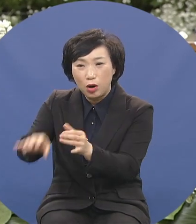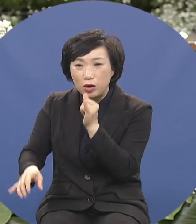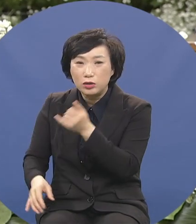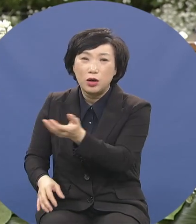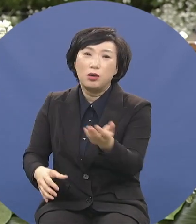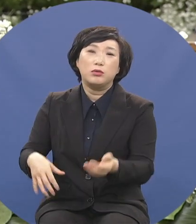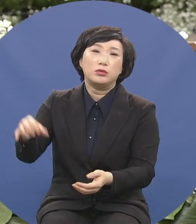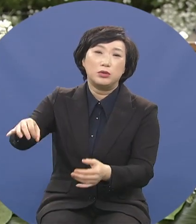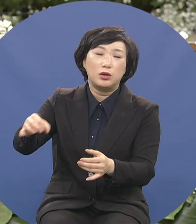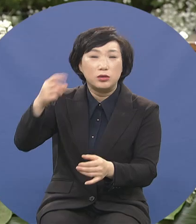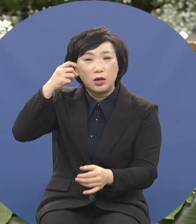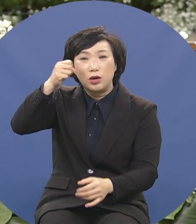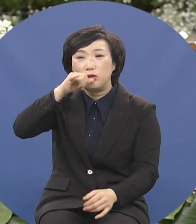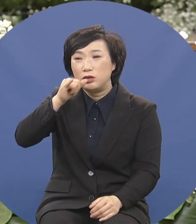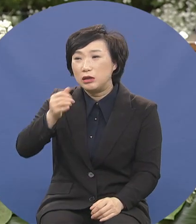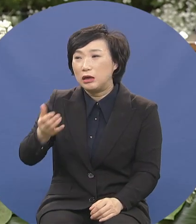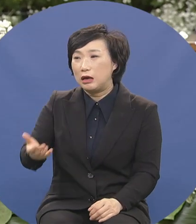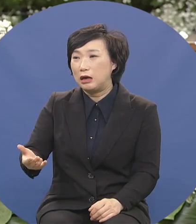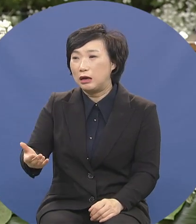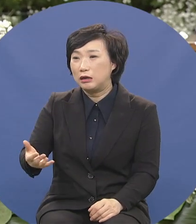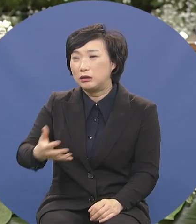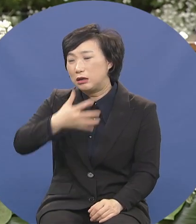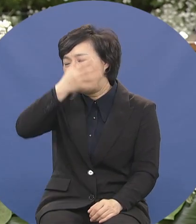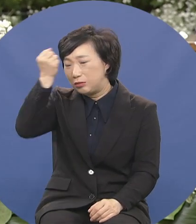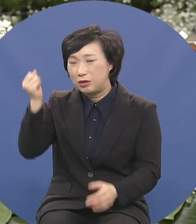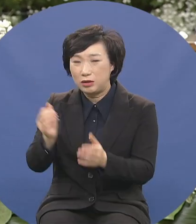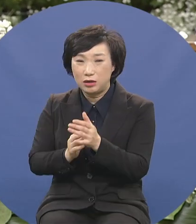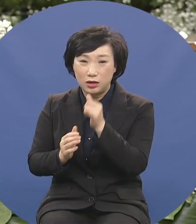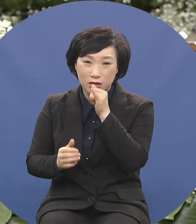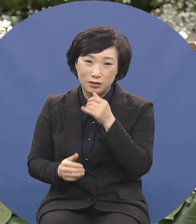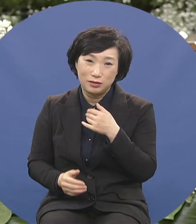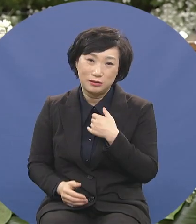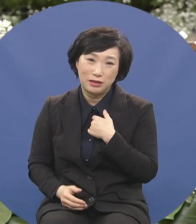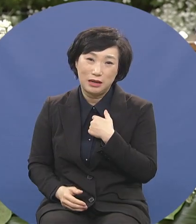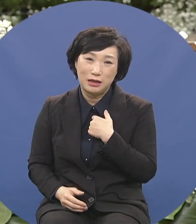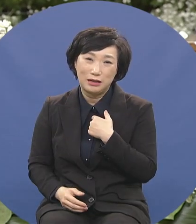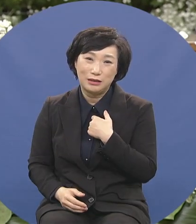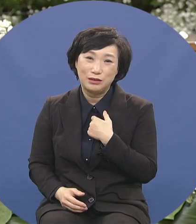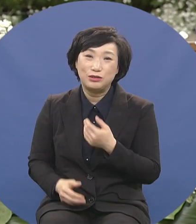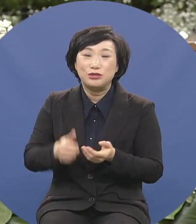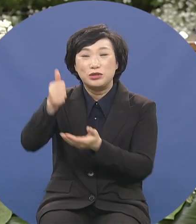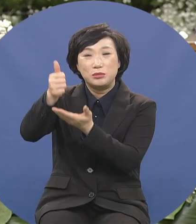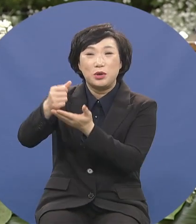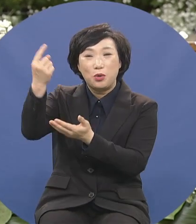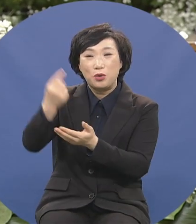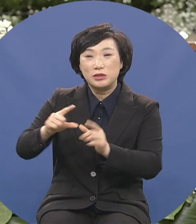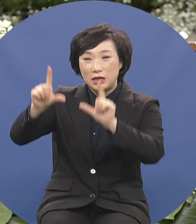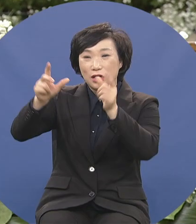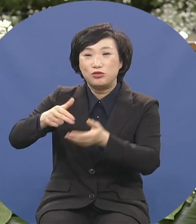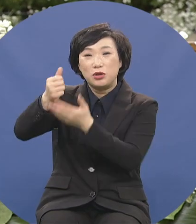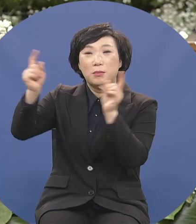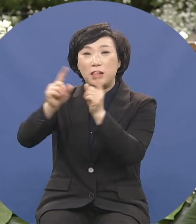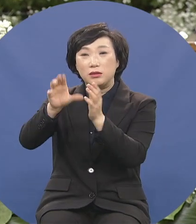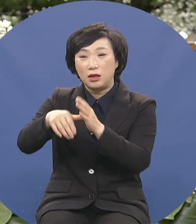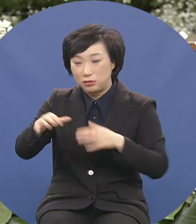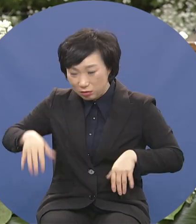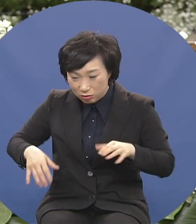피처머리만큼 나는 무관심하며 주님 오신 날 주님 뵐 때 작품이